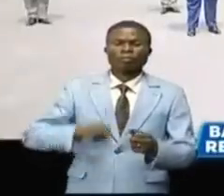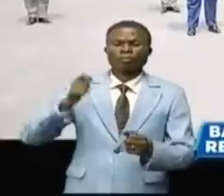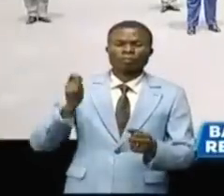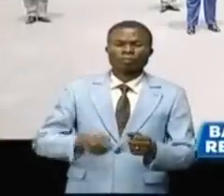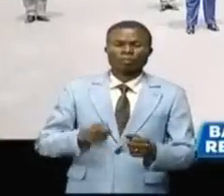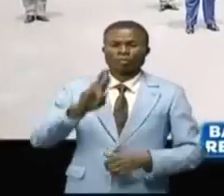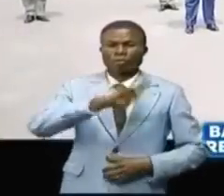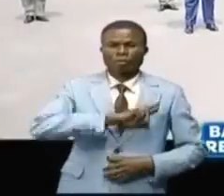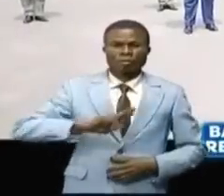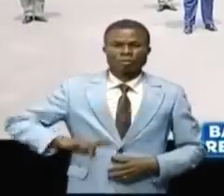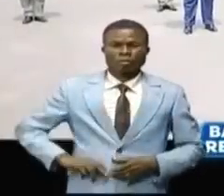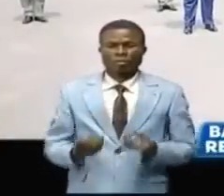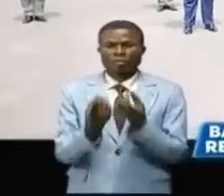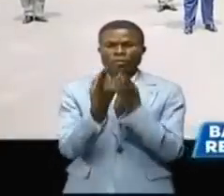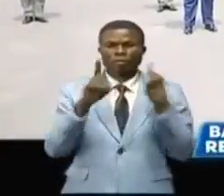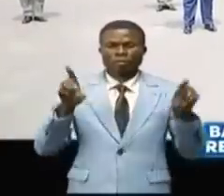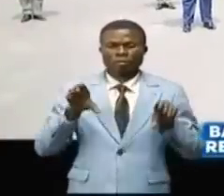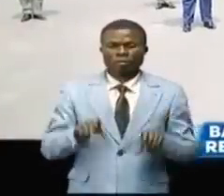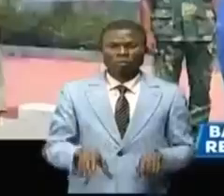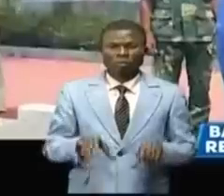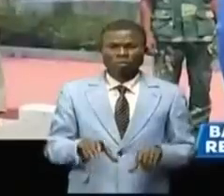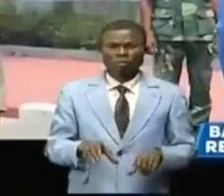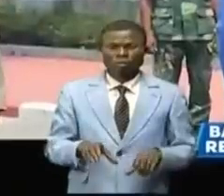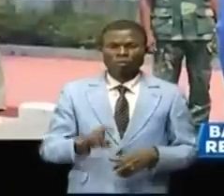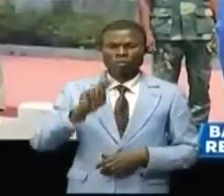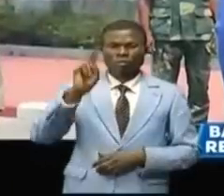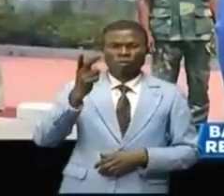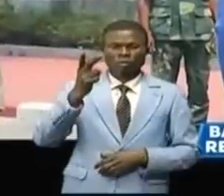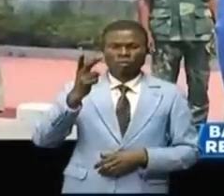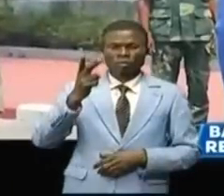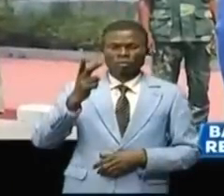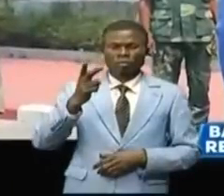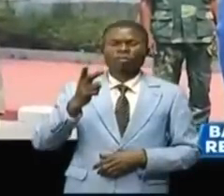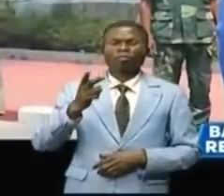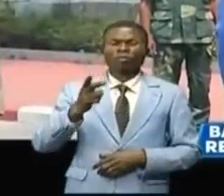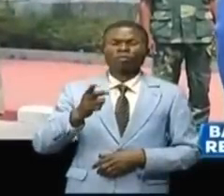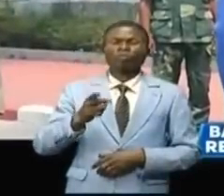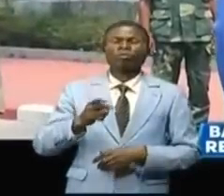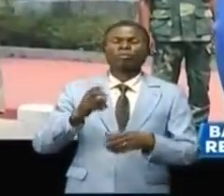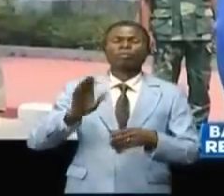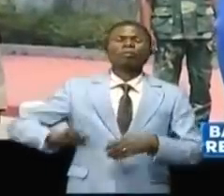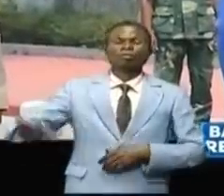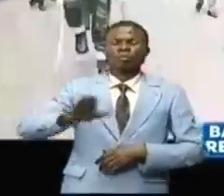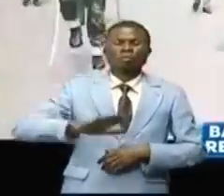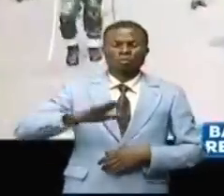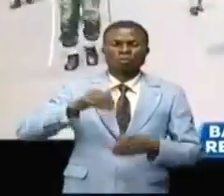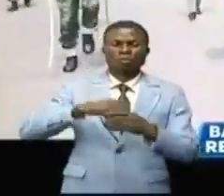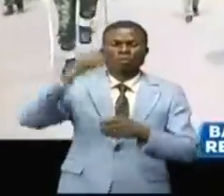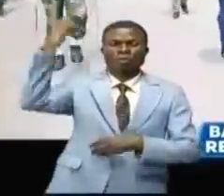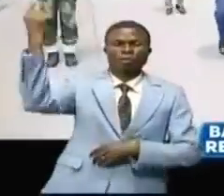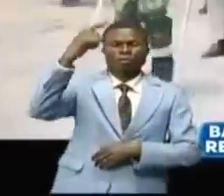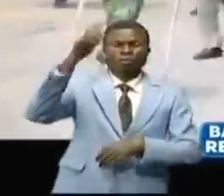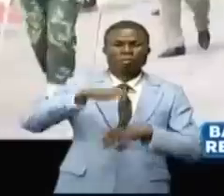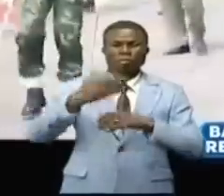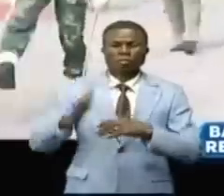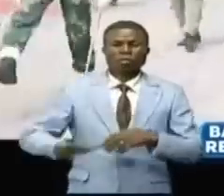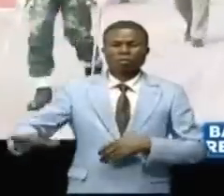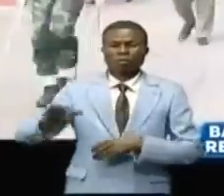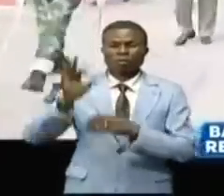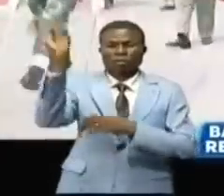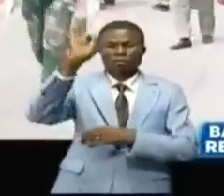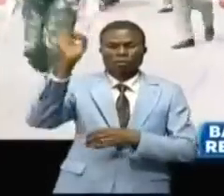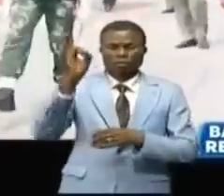La République démocratique du Congo est le deuxième poumon mondial de la biodiversité après l'Amazonie.